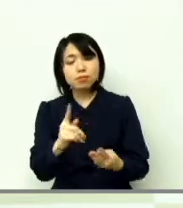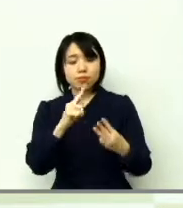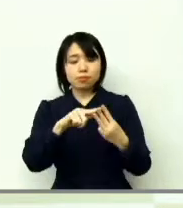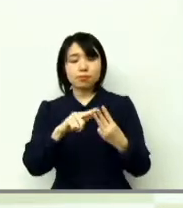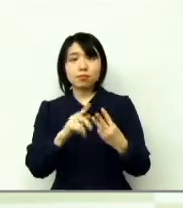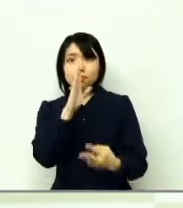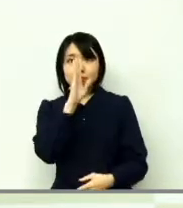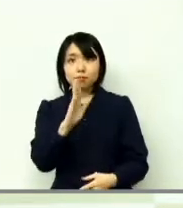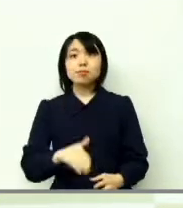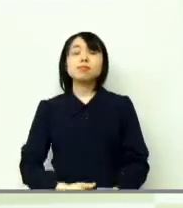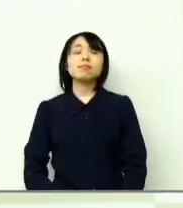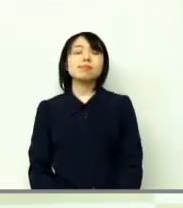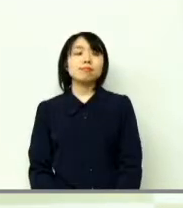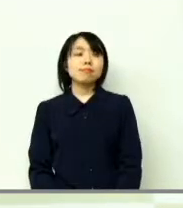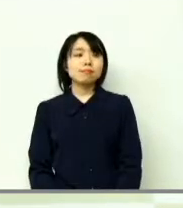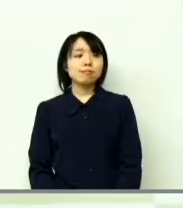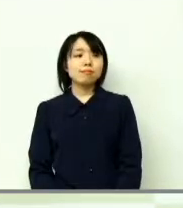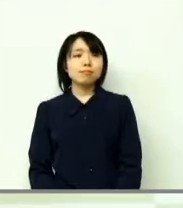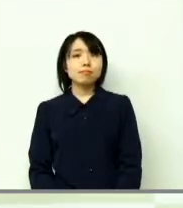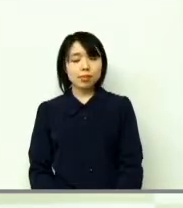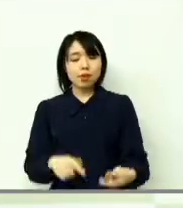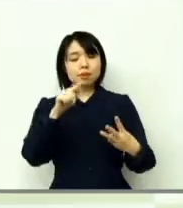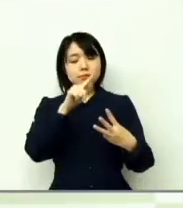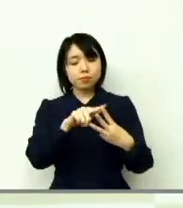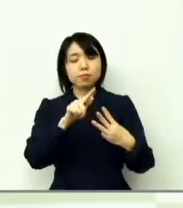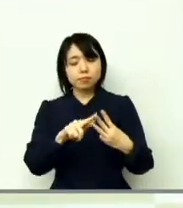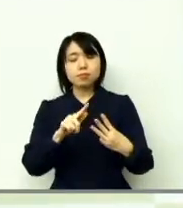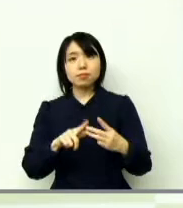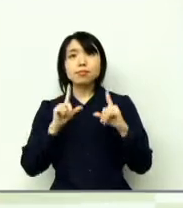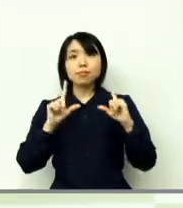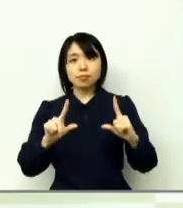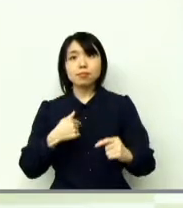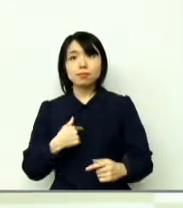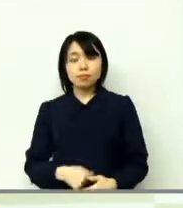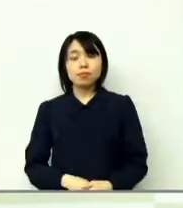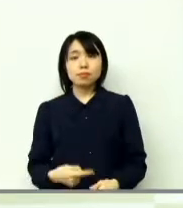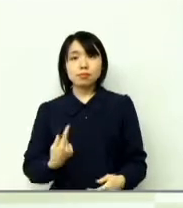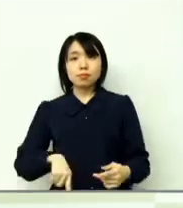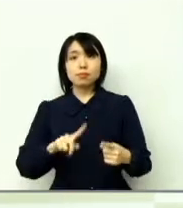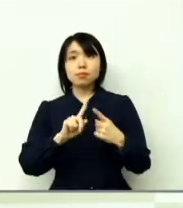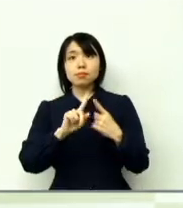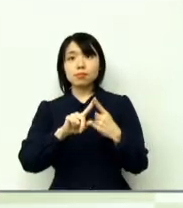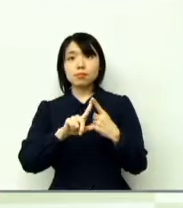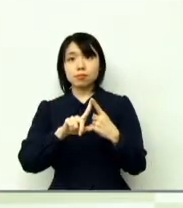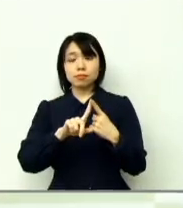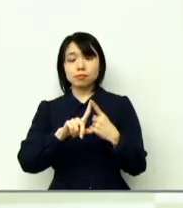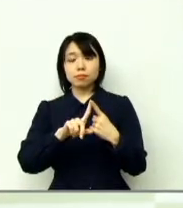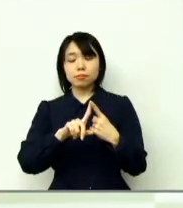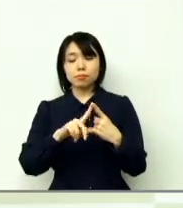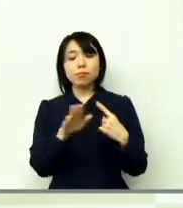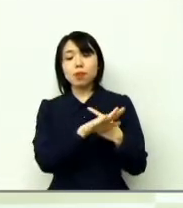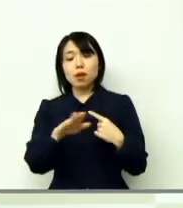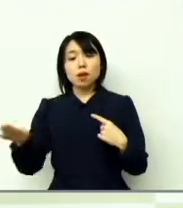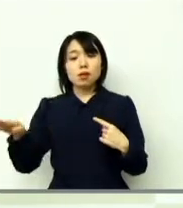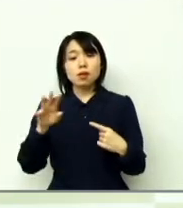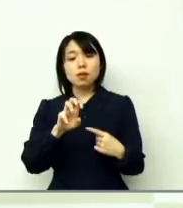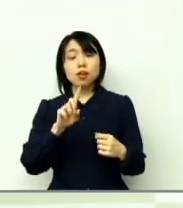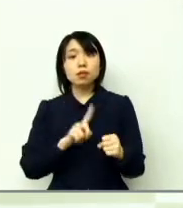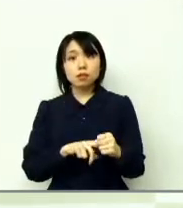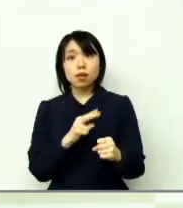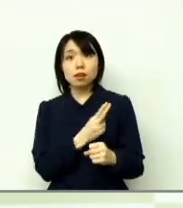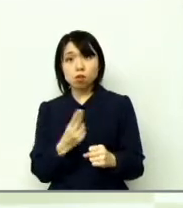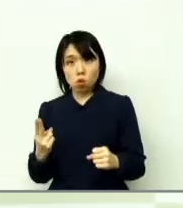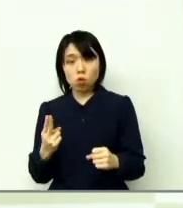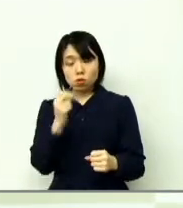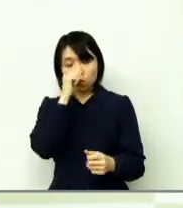はい、それでは幹事社の質問に順次お答えをしていきたいと思います。まず1点目でございます。平成30年度の予算編成